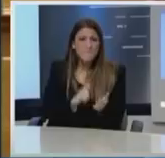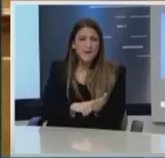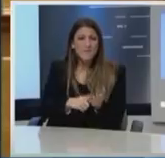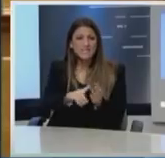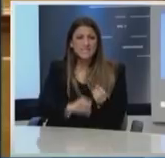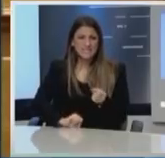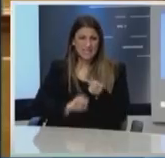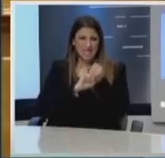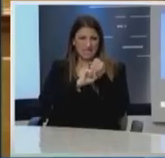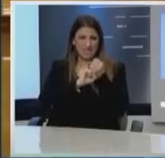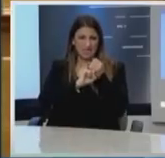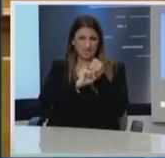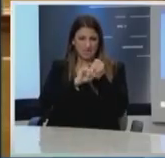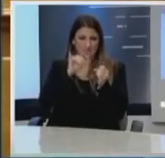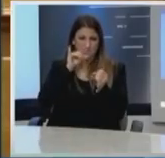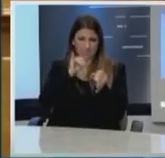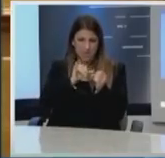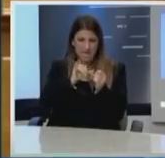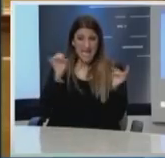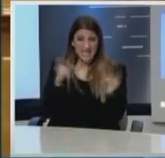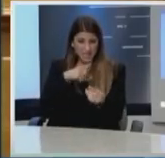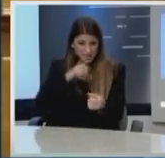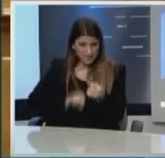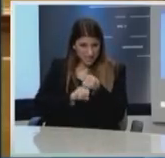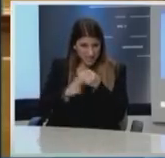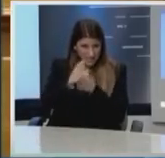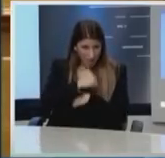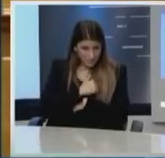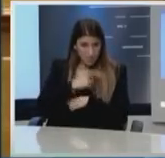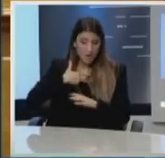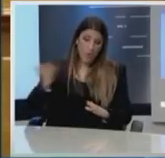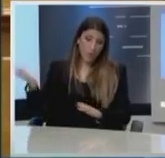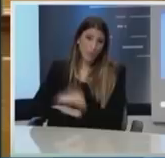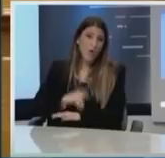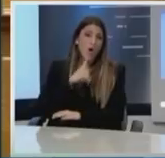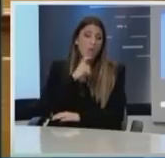όλοι να χειροκροτάτε, εγώ θα σε ανατρέψω όπως ανατρέψε τον πατέρα σου.